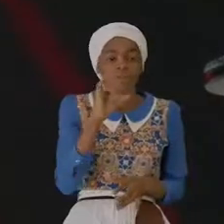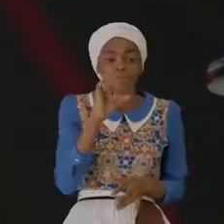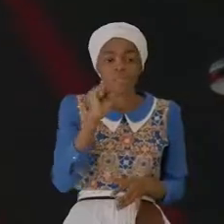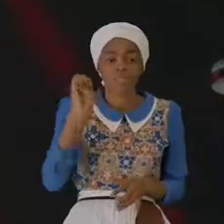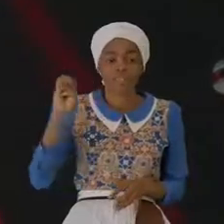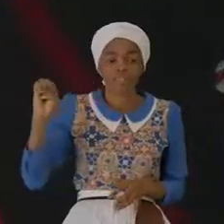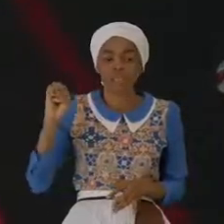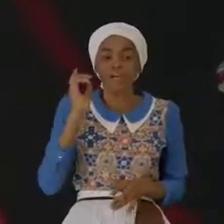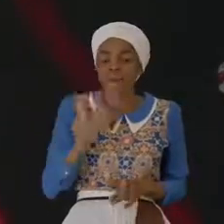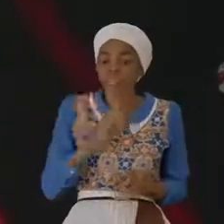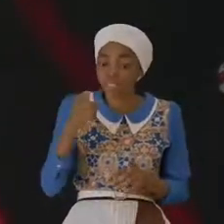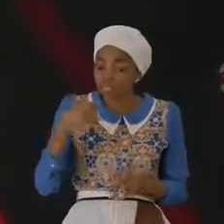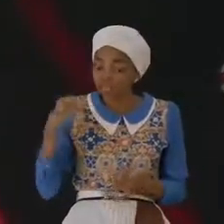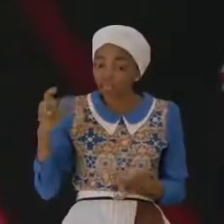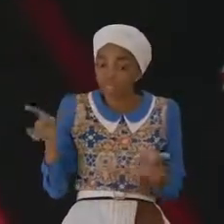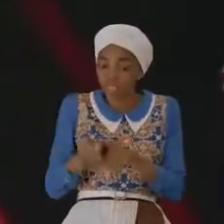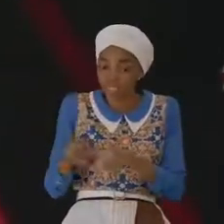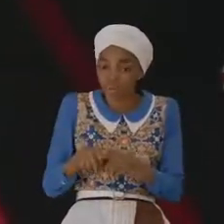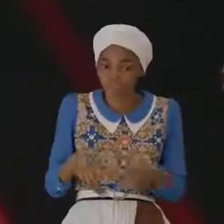disent les mêmes choses, que